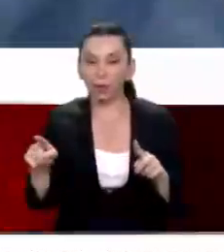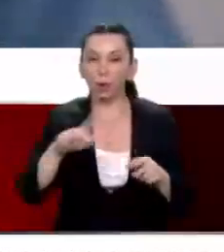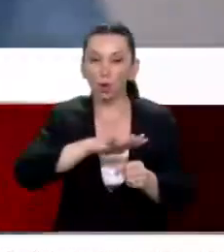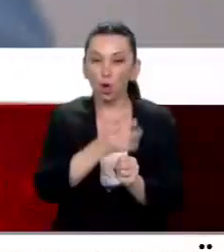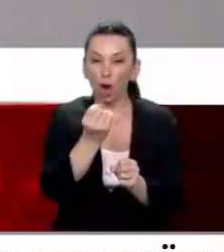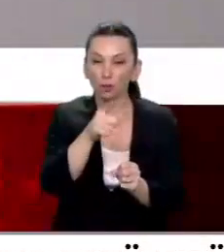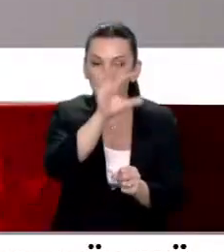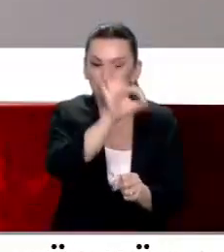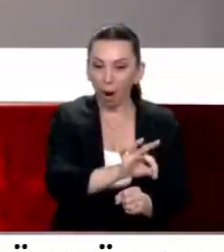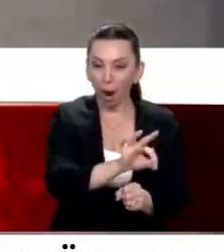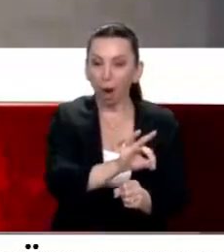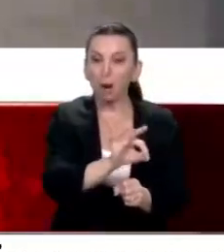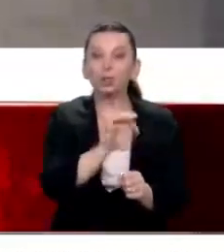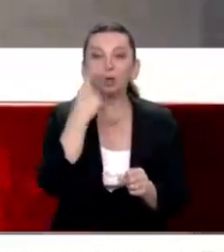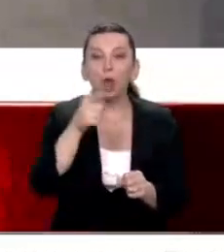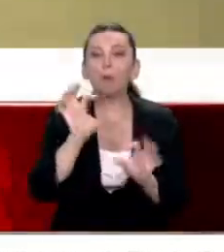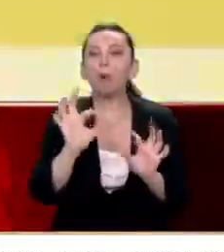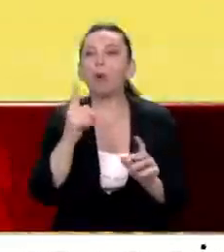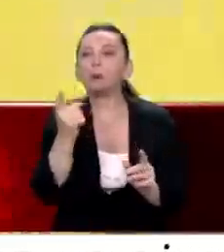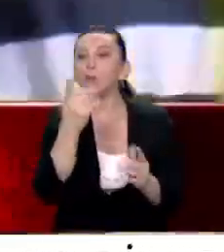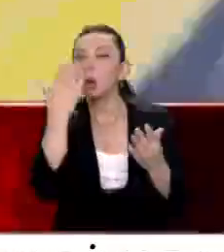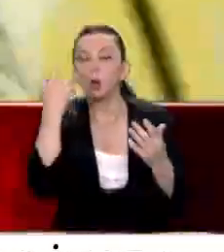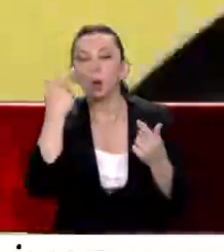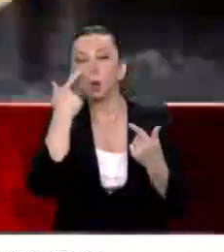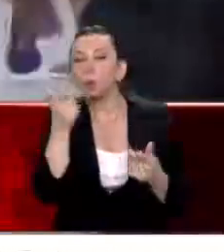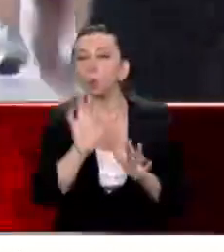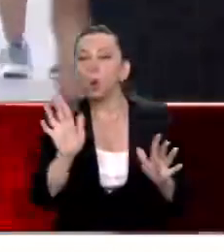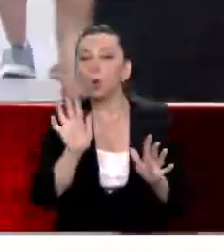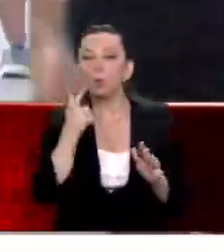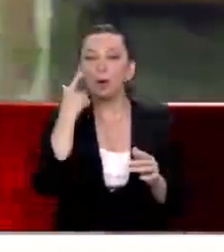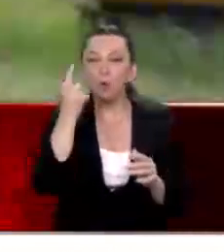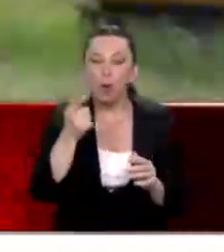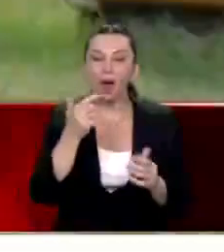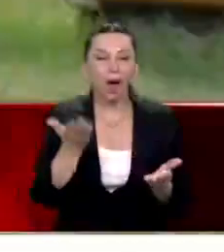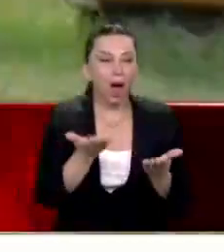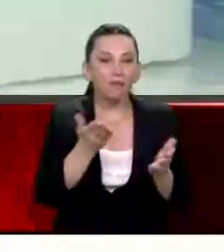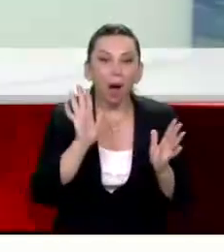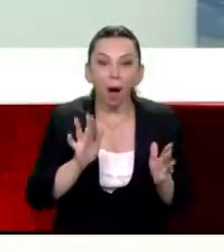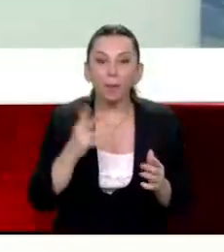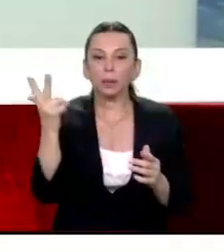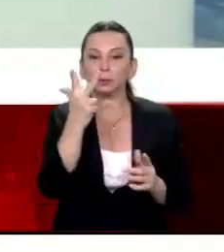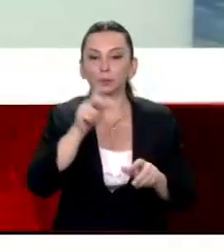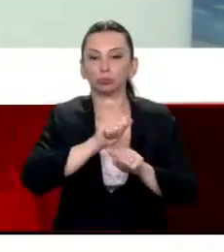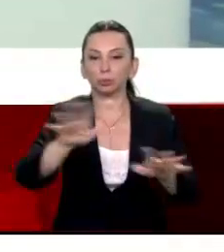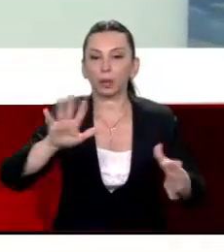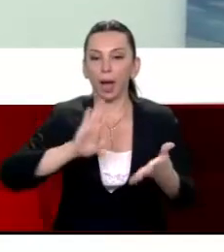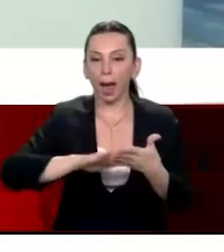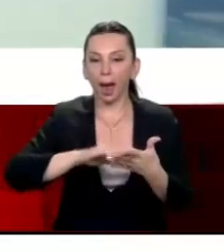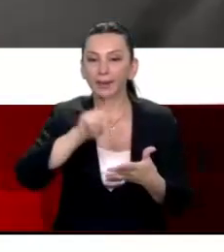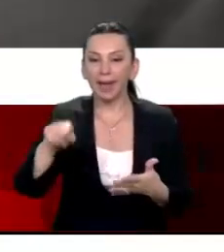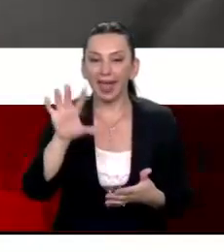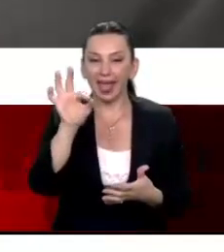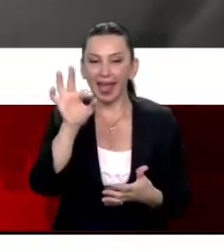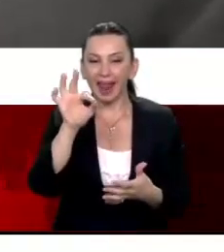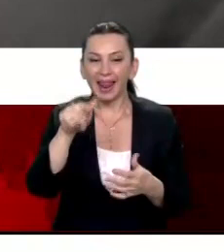pandem minin başından beri böylesi hiç görülmedi eris varyantı hafif seyretse de bulaşma hızı endişe verici arkadaşlarımızın 50